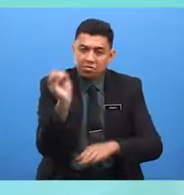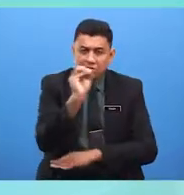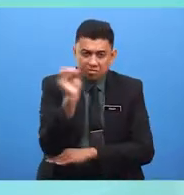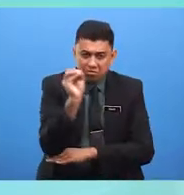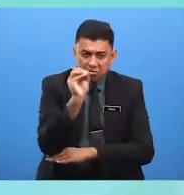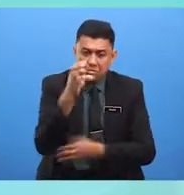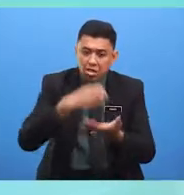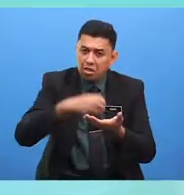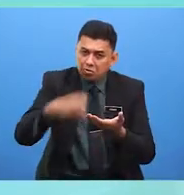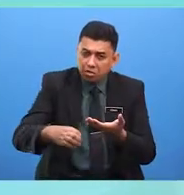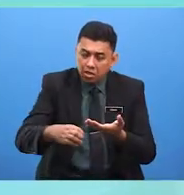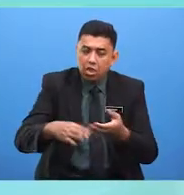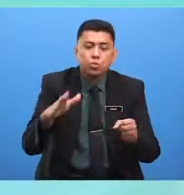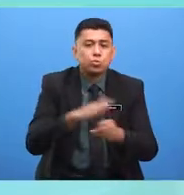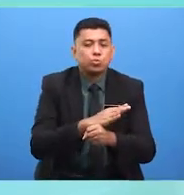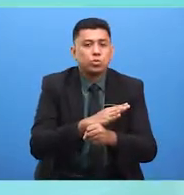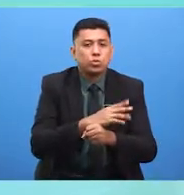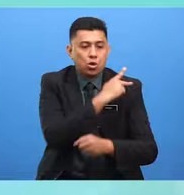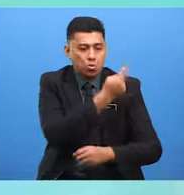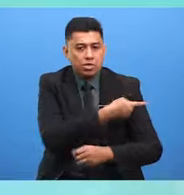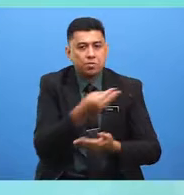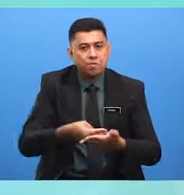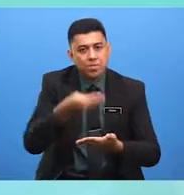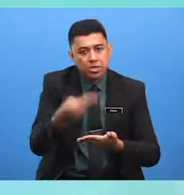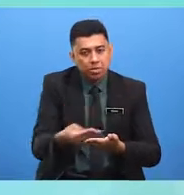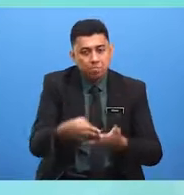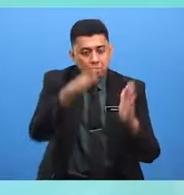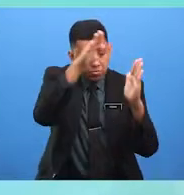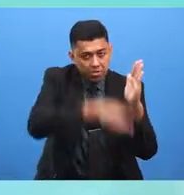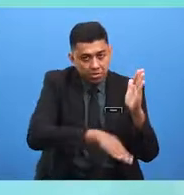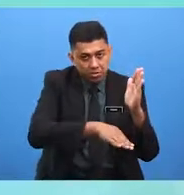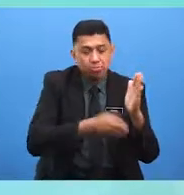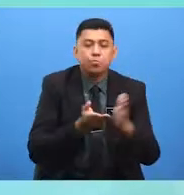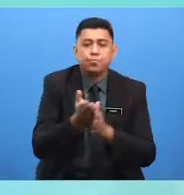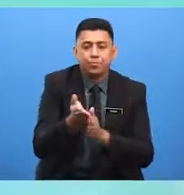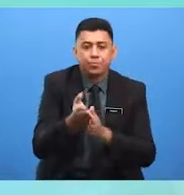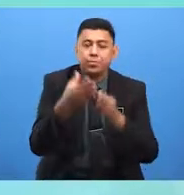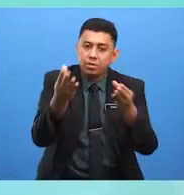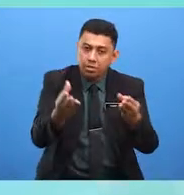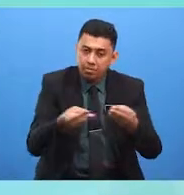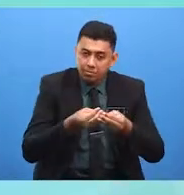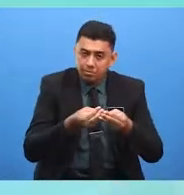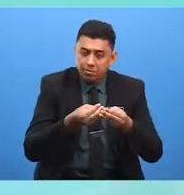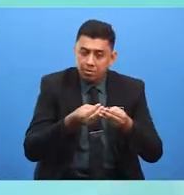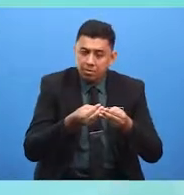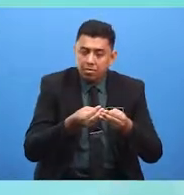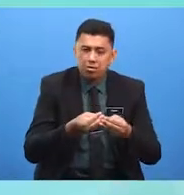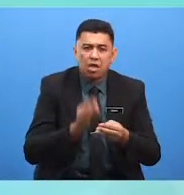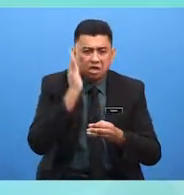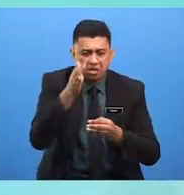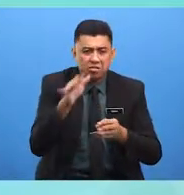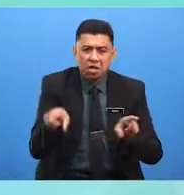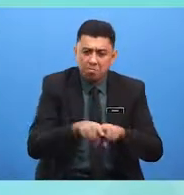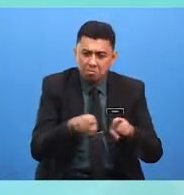tunai mencukupi menyebabkan kuasa beli mereka menurun seterusnya permintaan agregat juga akan